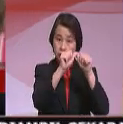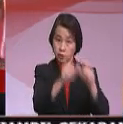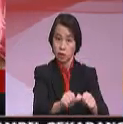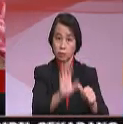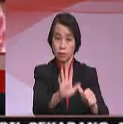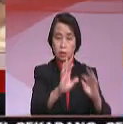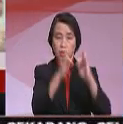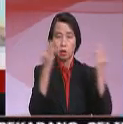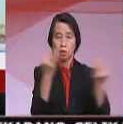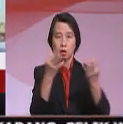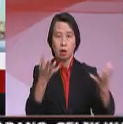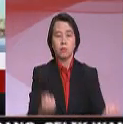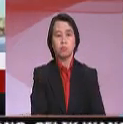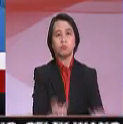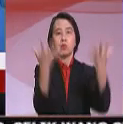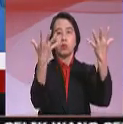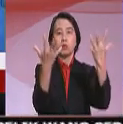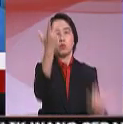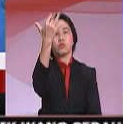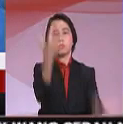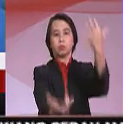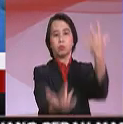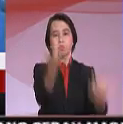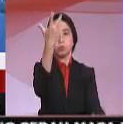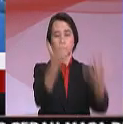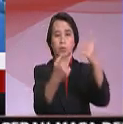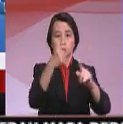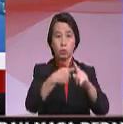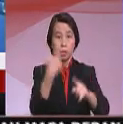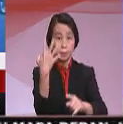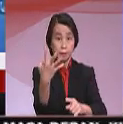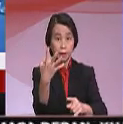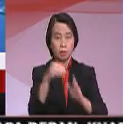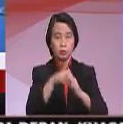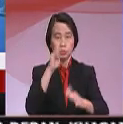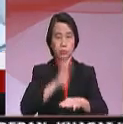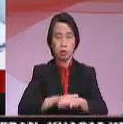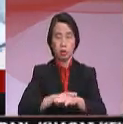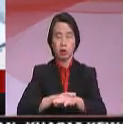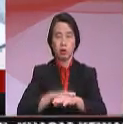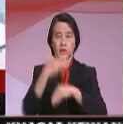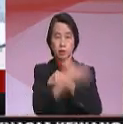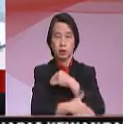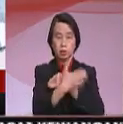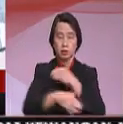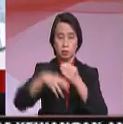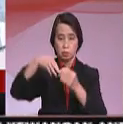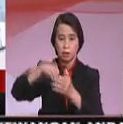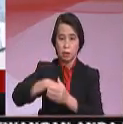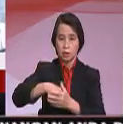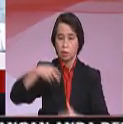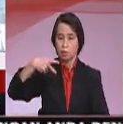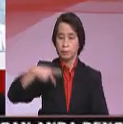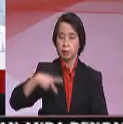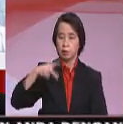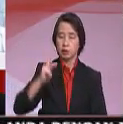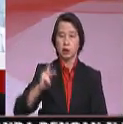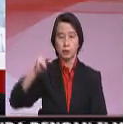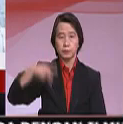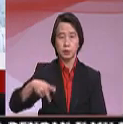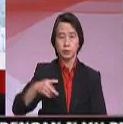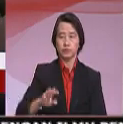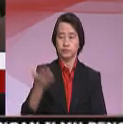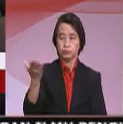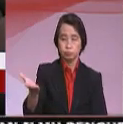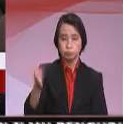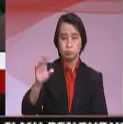mereka sekeluarga hangus dalam kebakaran April lalu ketika negara dalam Perintah Kawalan Pergerakan PKP.